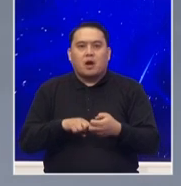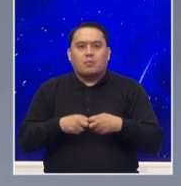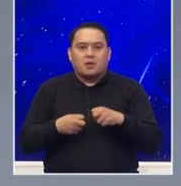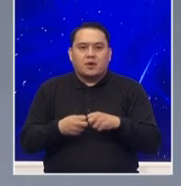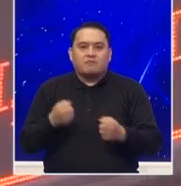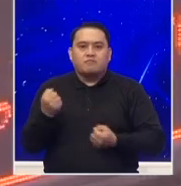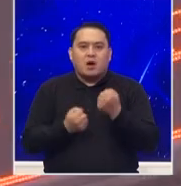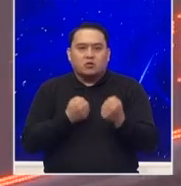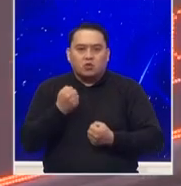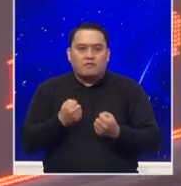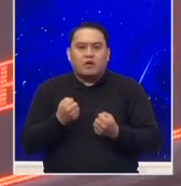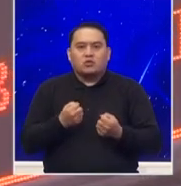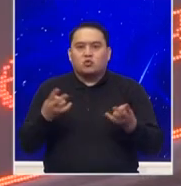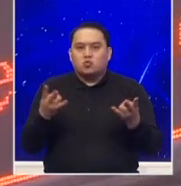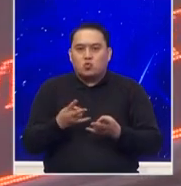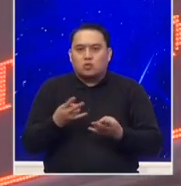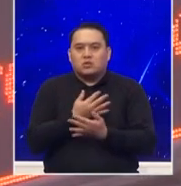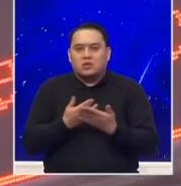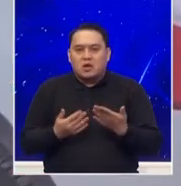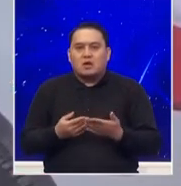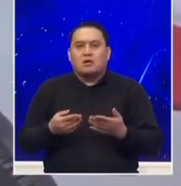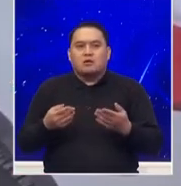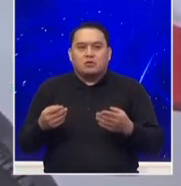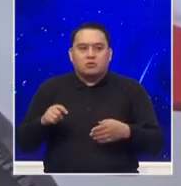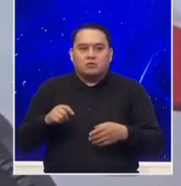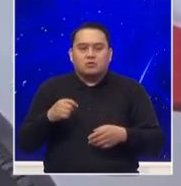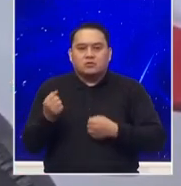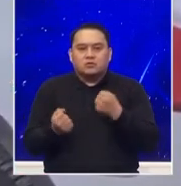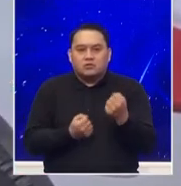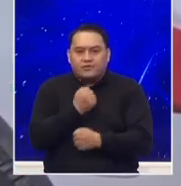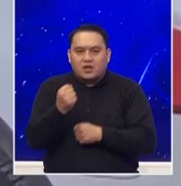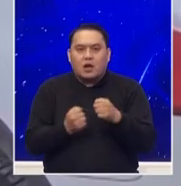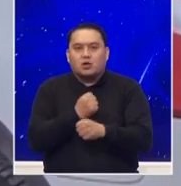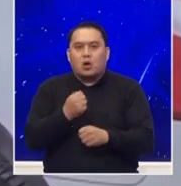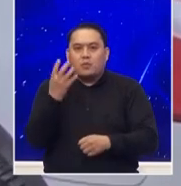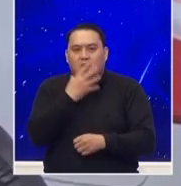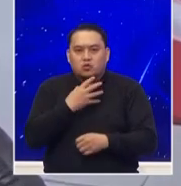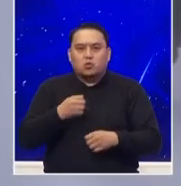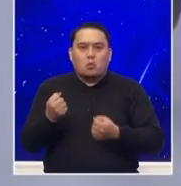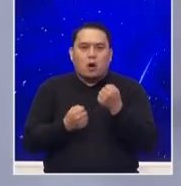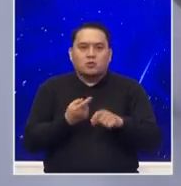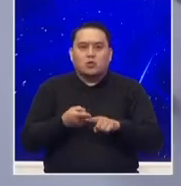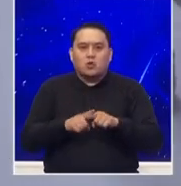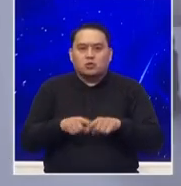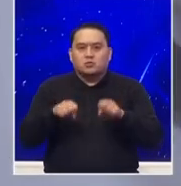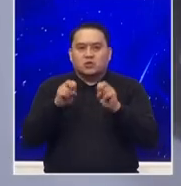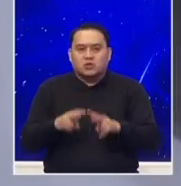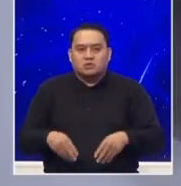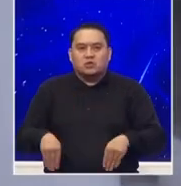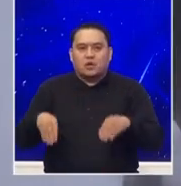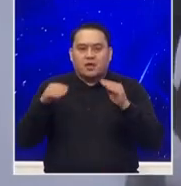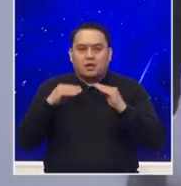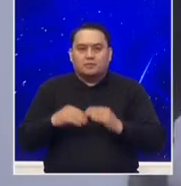для автомобилистов. Водители вынуждены по несколько раз в ночь запускать двигатель, чтобы прогреть машину, а потому накрывают их